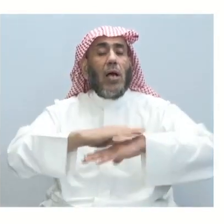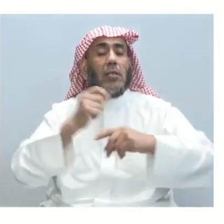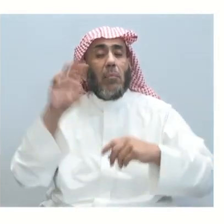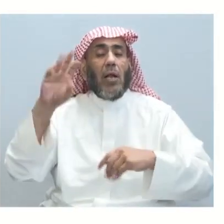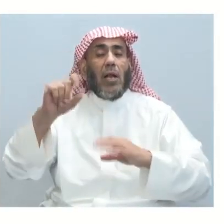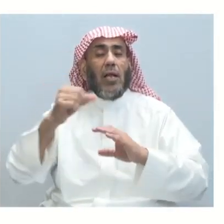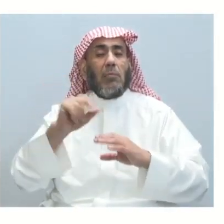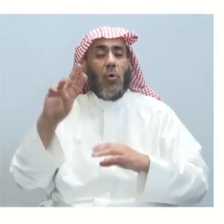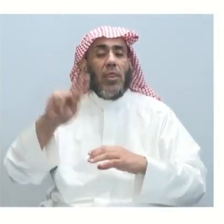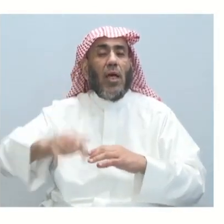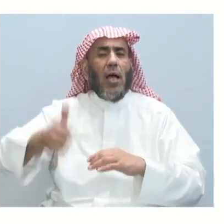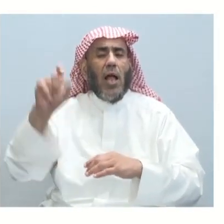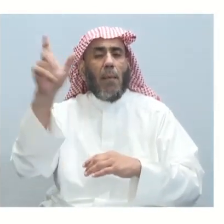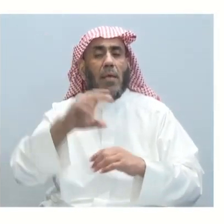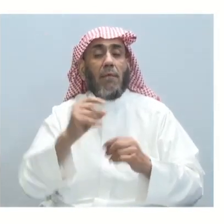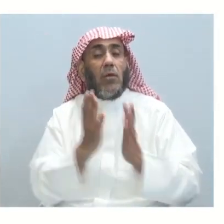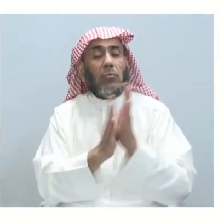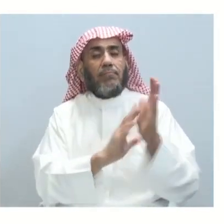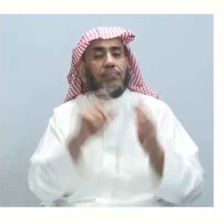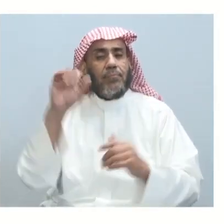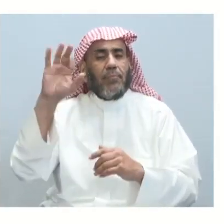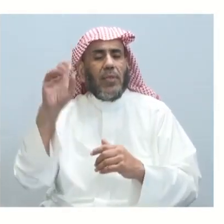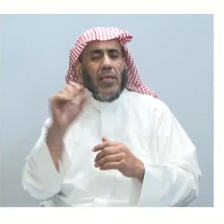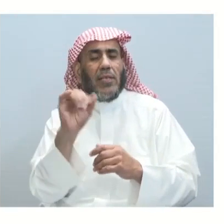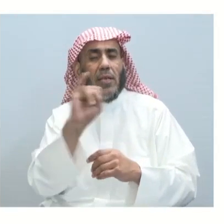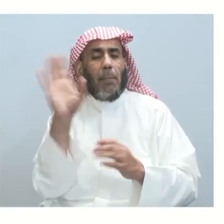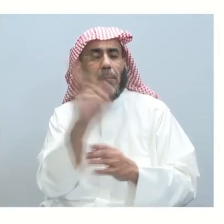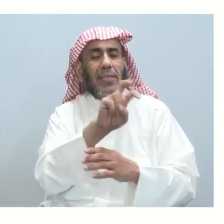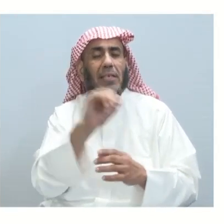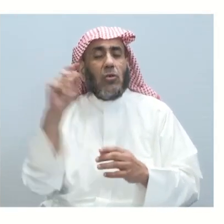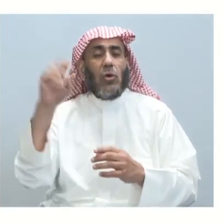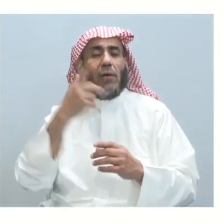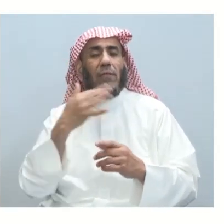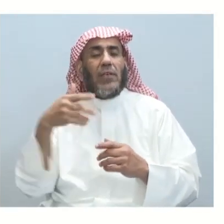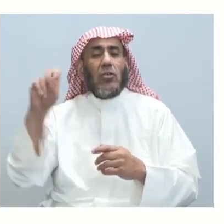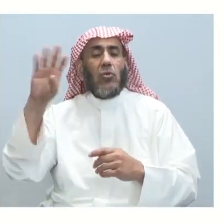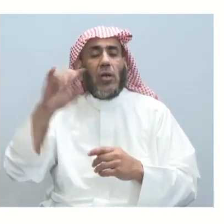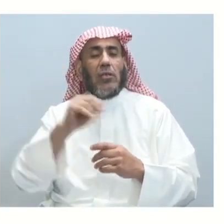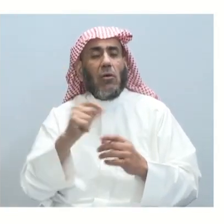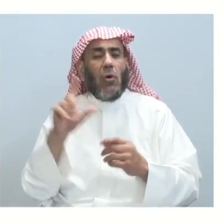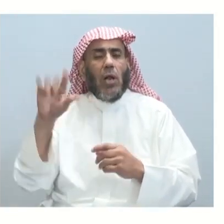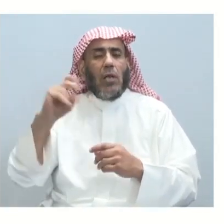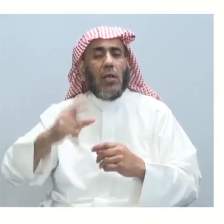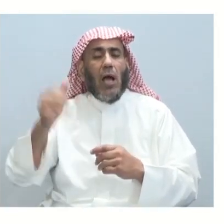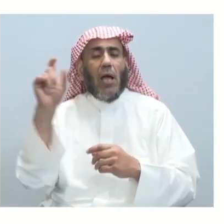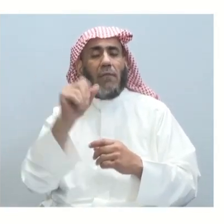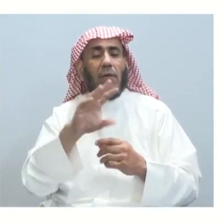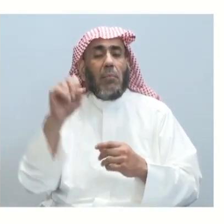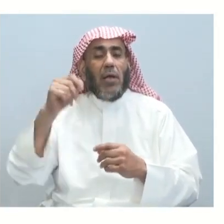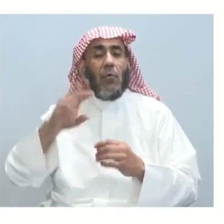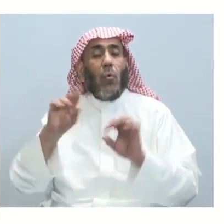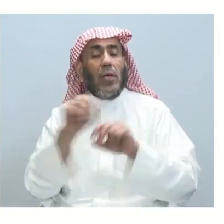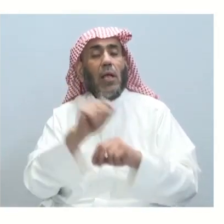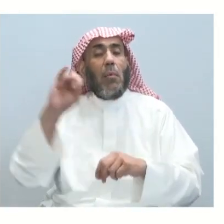وكذلك الثعالبي في كتبه يتيمه الدهر في شعراء اهل العصر ولطائف المعارف وكتاب